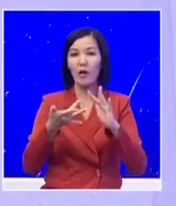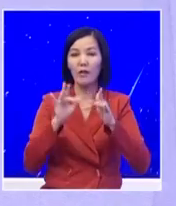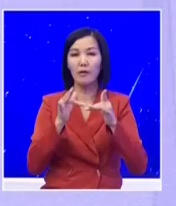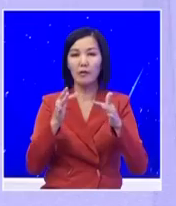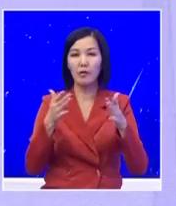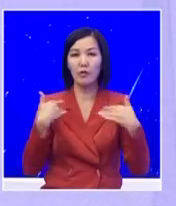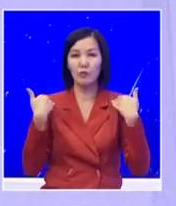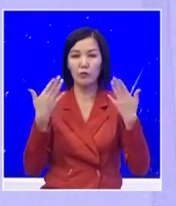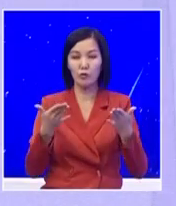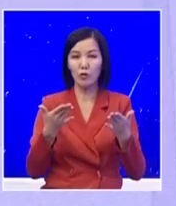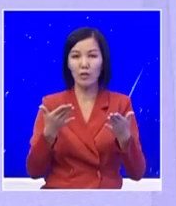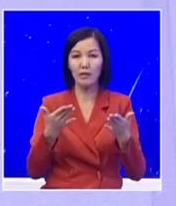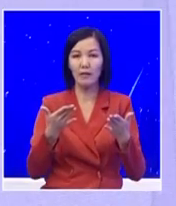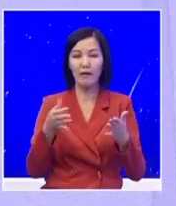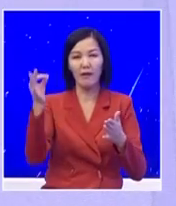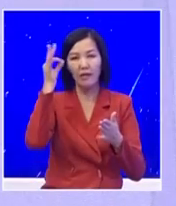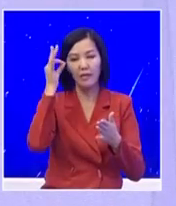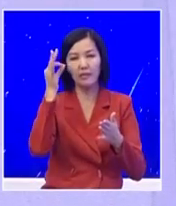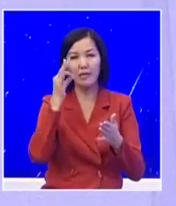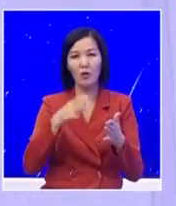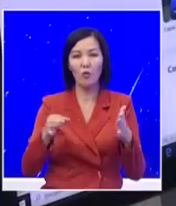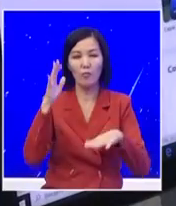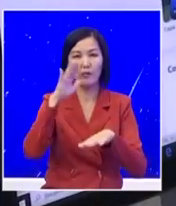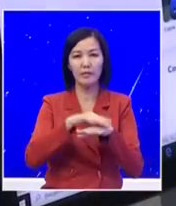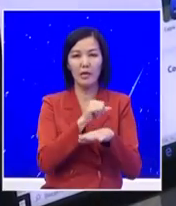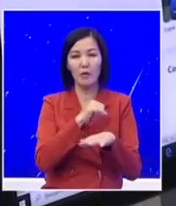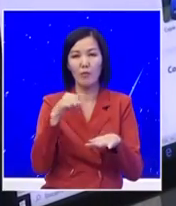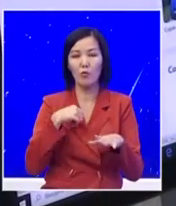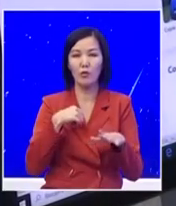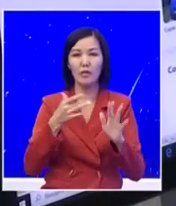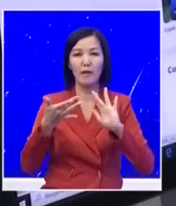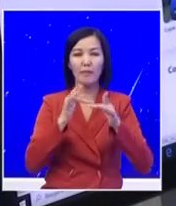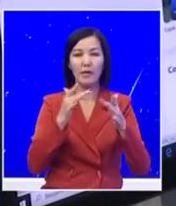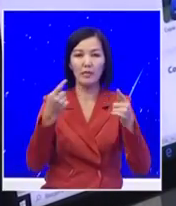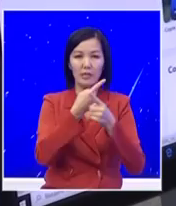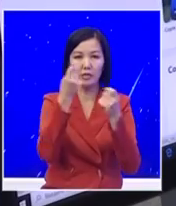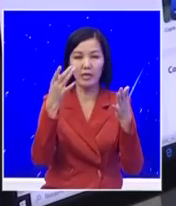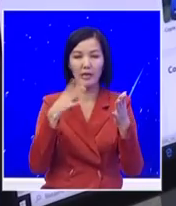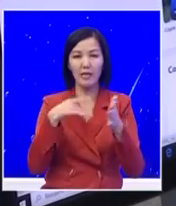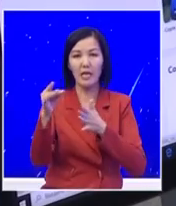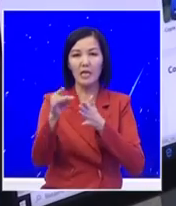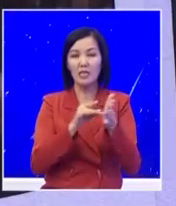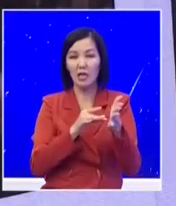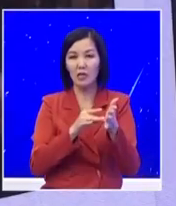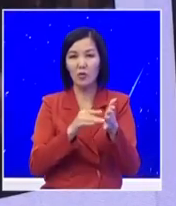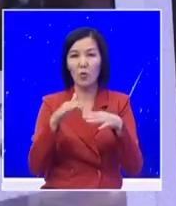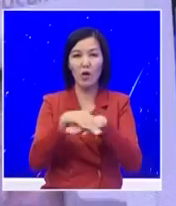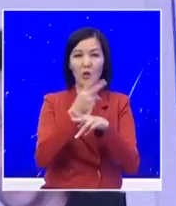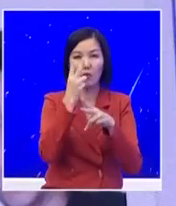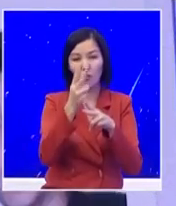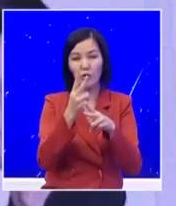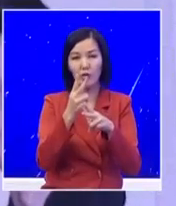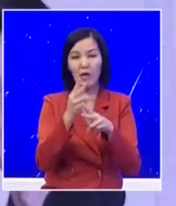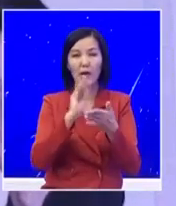саз естелік толы жинақты алғаш болып, облыс әкімі өз парақшасында жариялаған. Сол сәтте-ақ көпті бейжай қалдырмады.